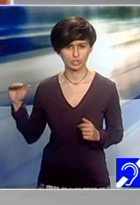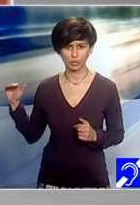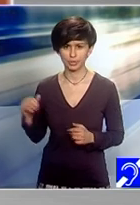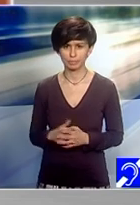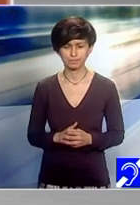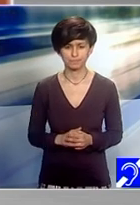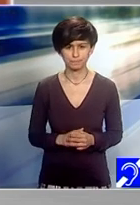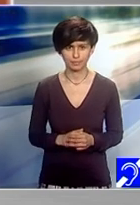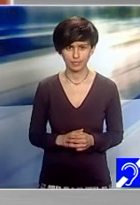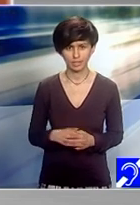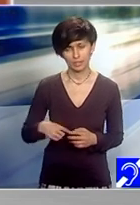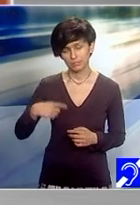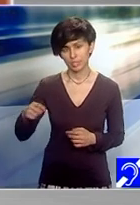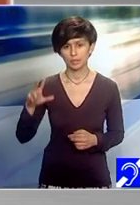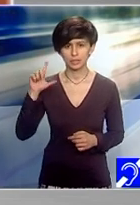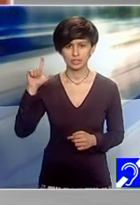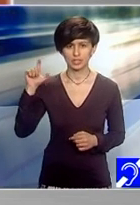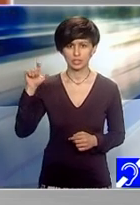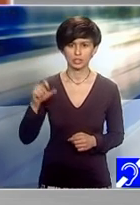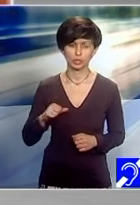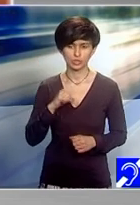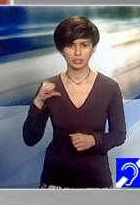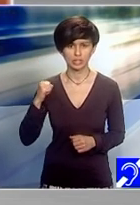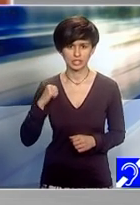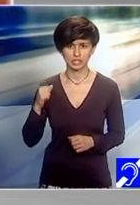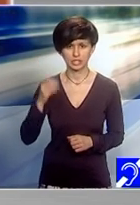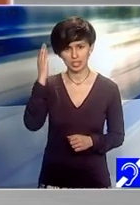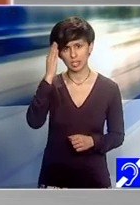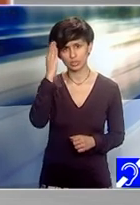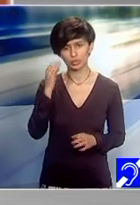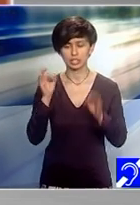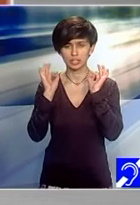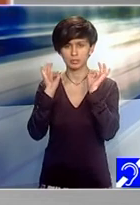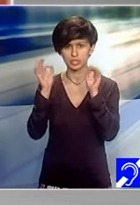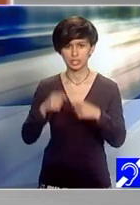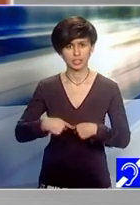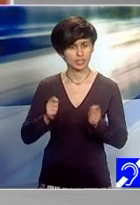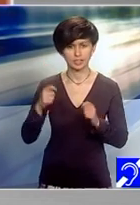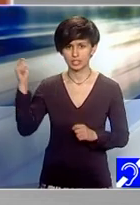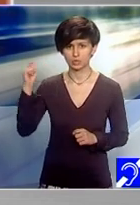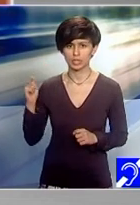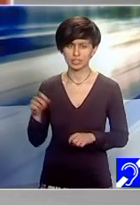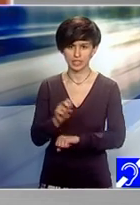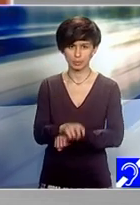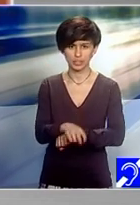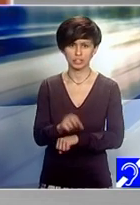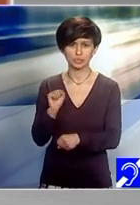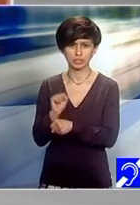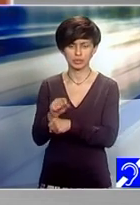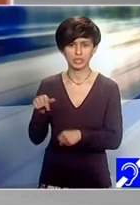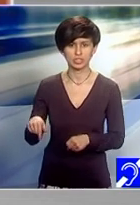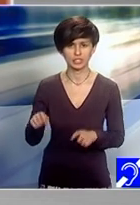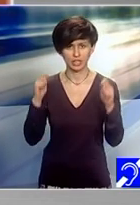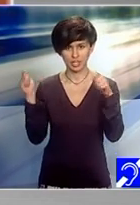asemenea, peste 200 de tineri de la școlile speciale din întreaga țară participă săptămâna aceasta la